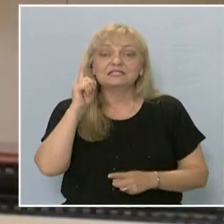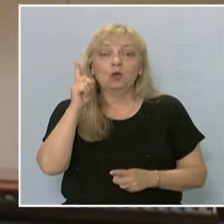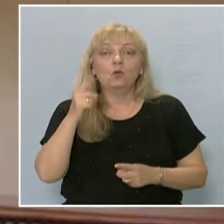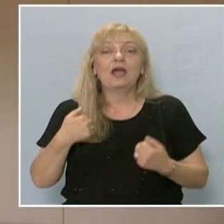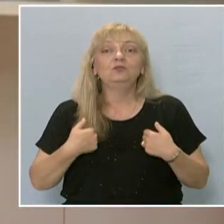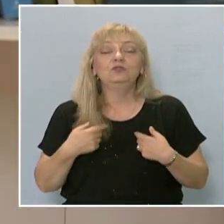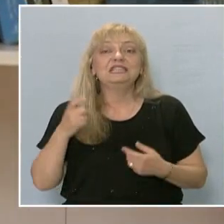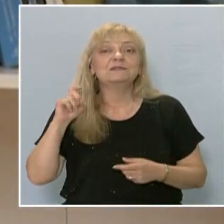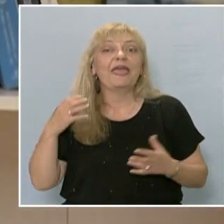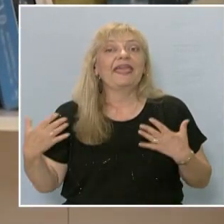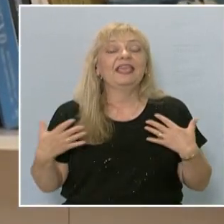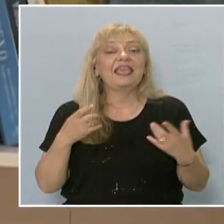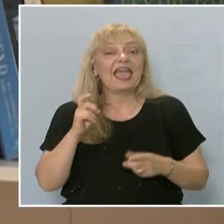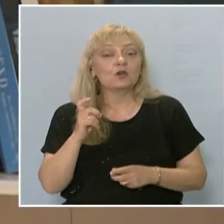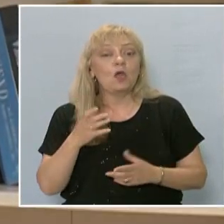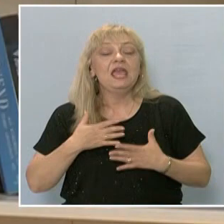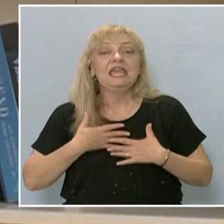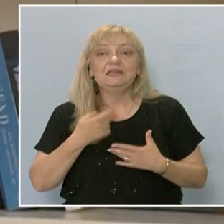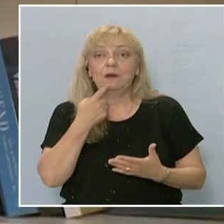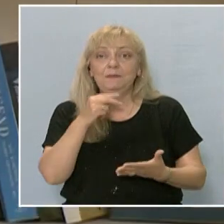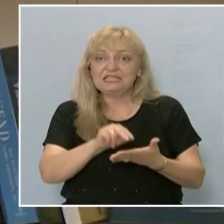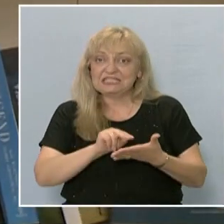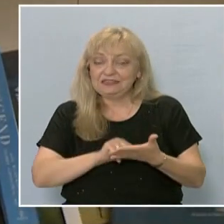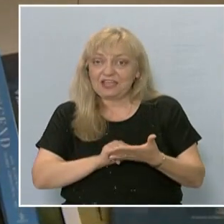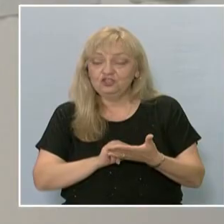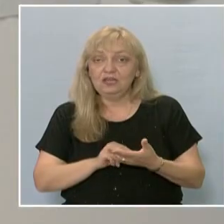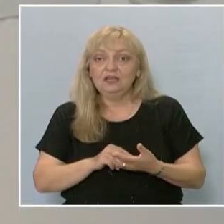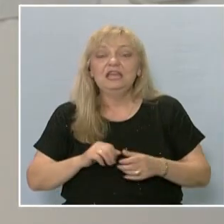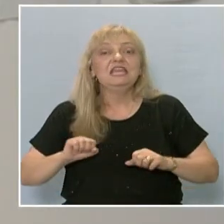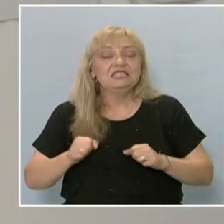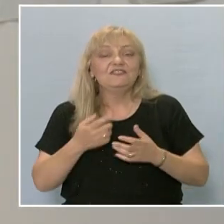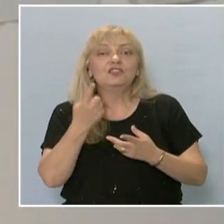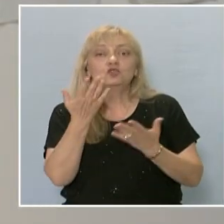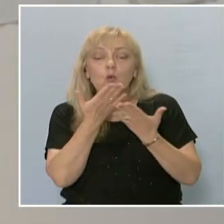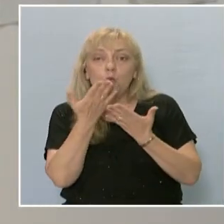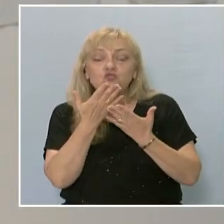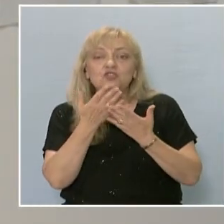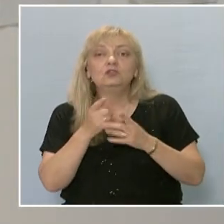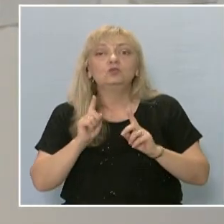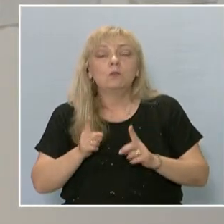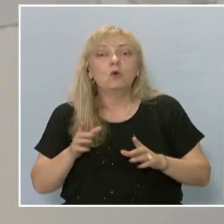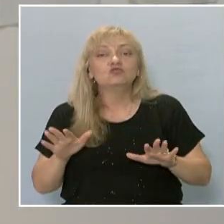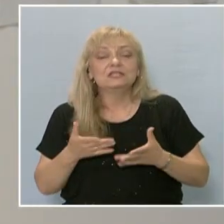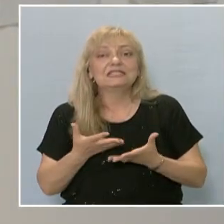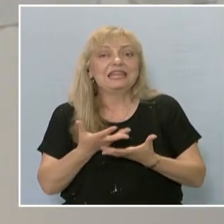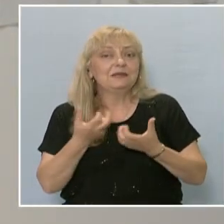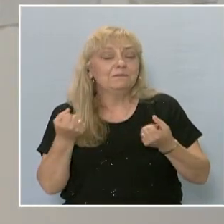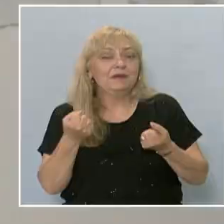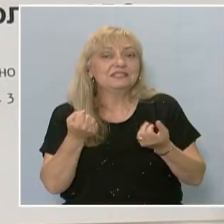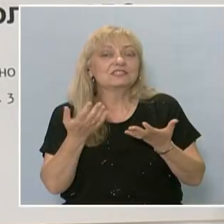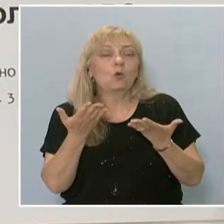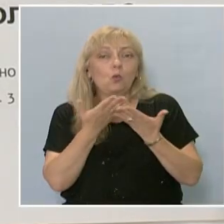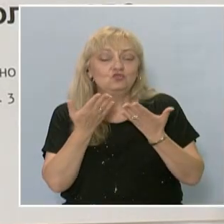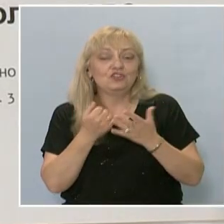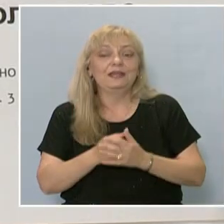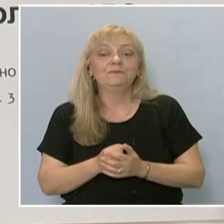герои и имаме определена мисия изведнъж ученето може да стане учене без учене четене без четене димитър